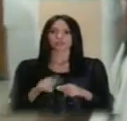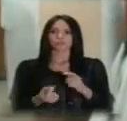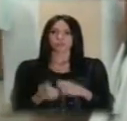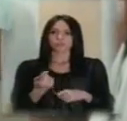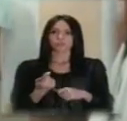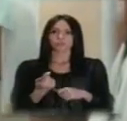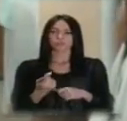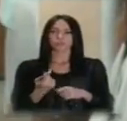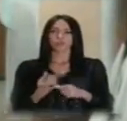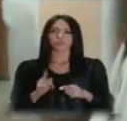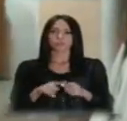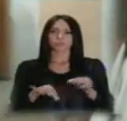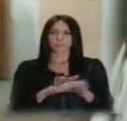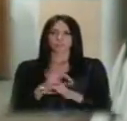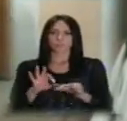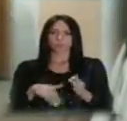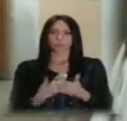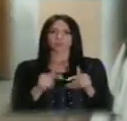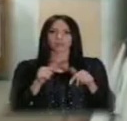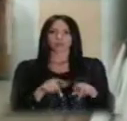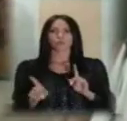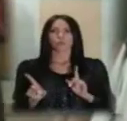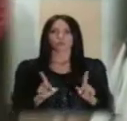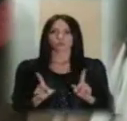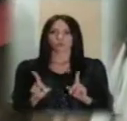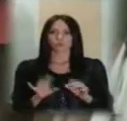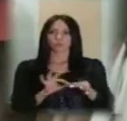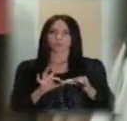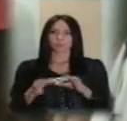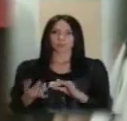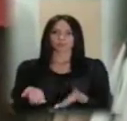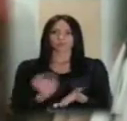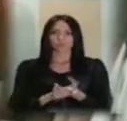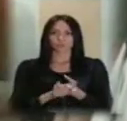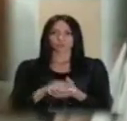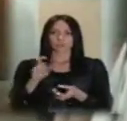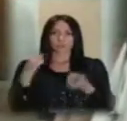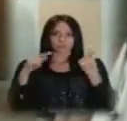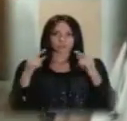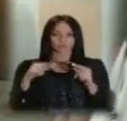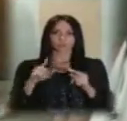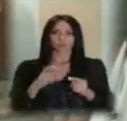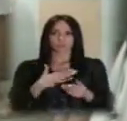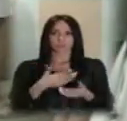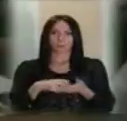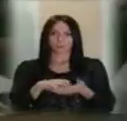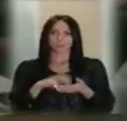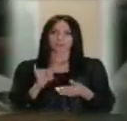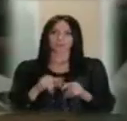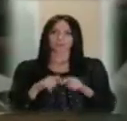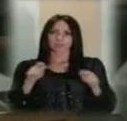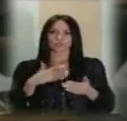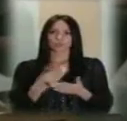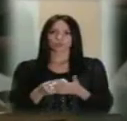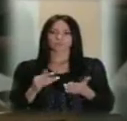з'явився цей проєкт для того, щоб детальніше познайомитись з творчістю знаних письменників і відкрити нові імена.